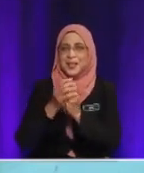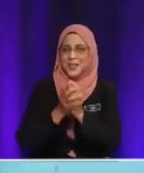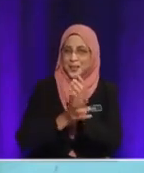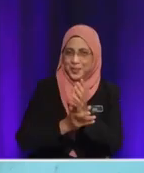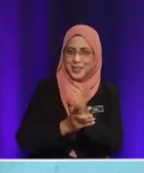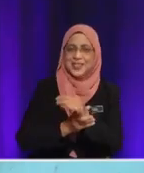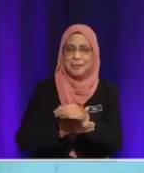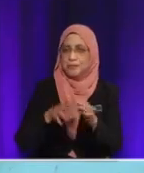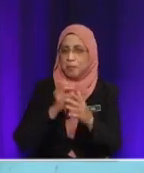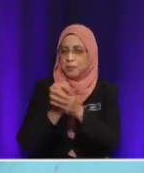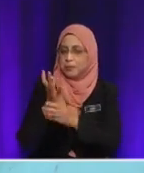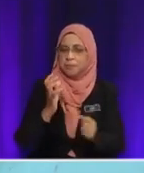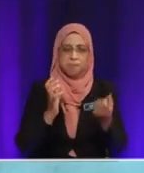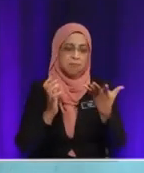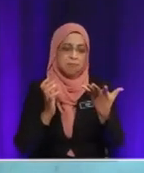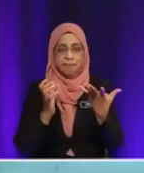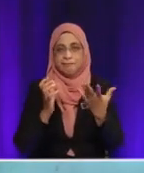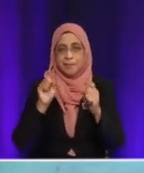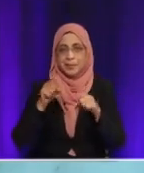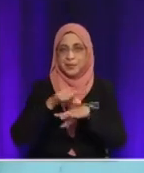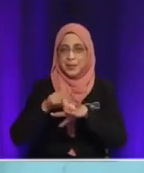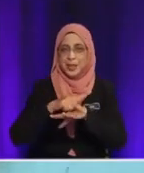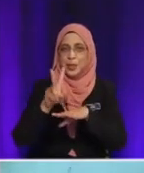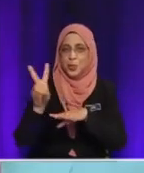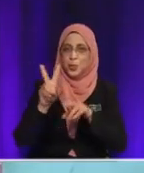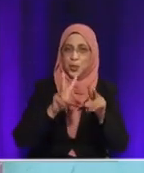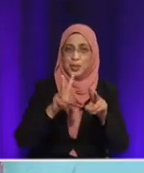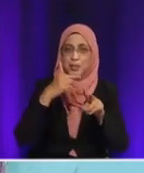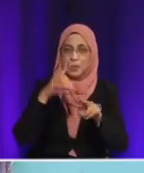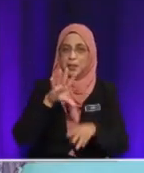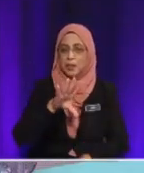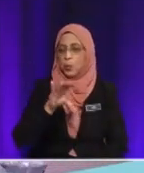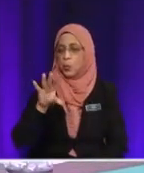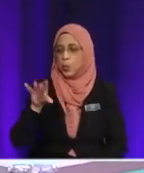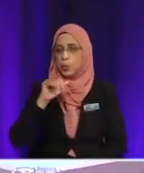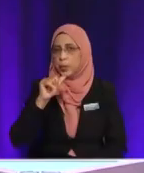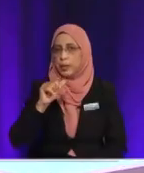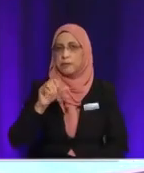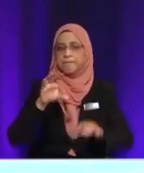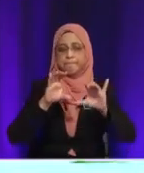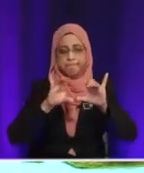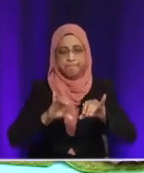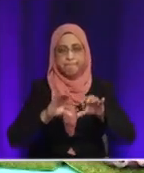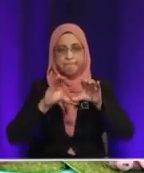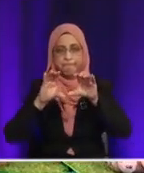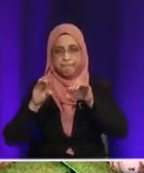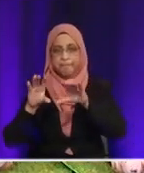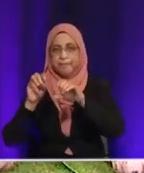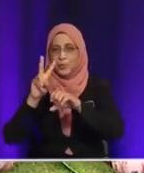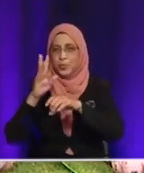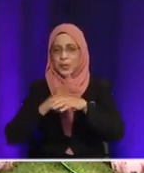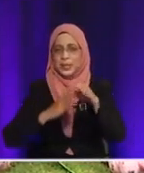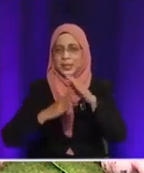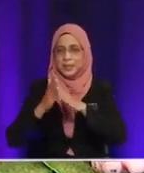Dua belah. Kena pakai dua belah, cikgu. Okey, kena pakai dua belah. Sebab bila kita buat proses urutan, kita guna kedua-dua belah tangan.